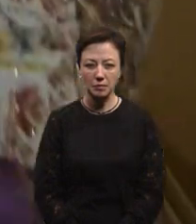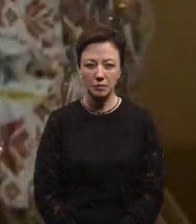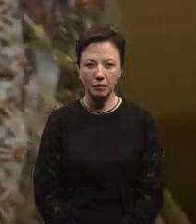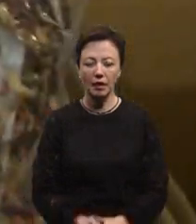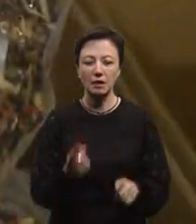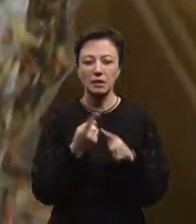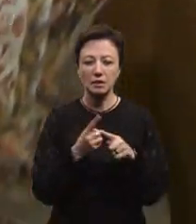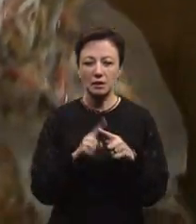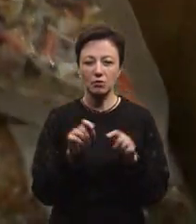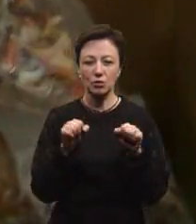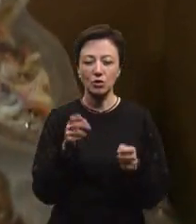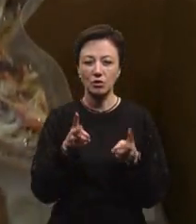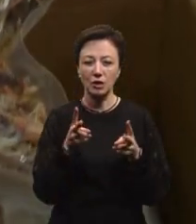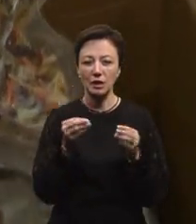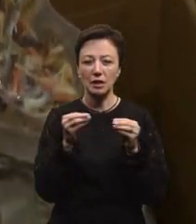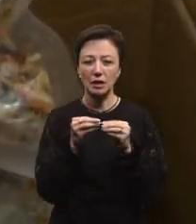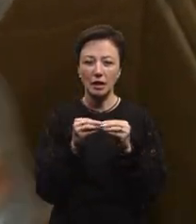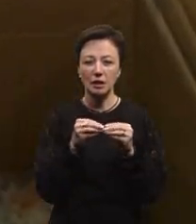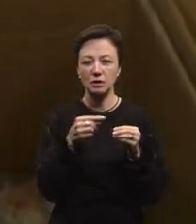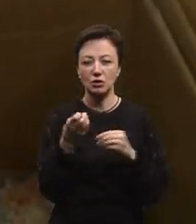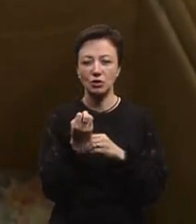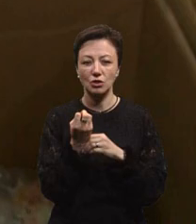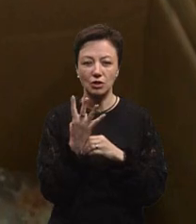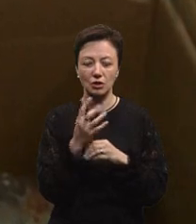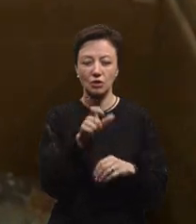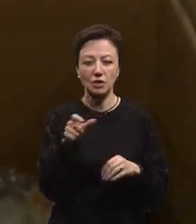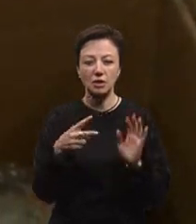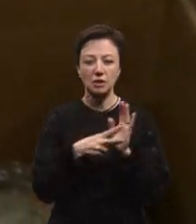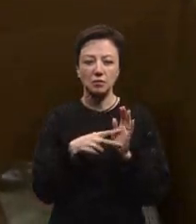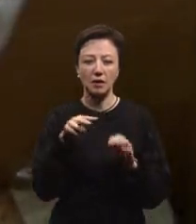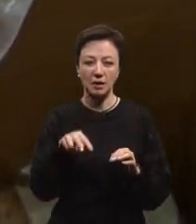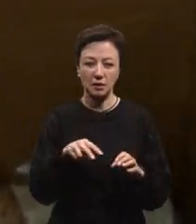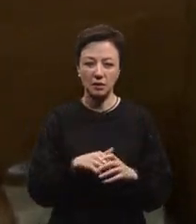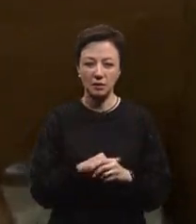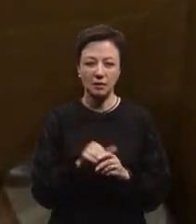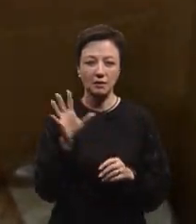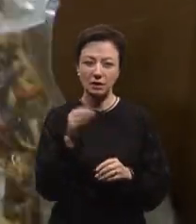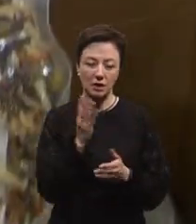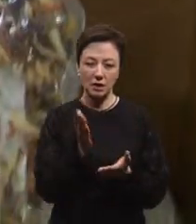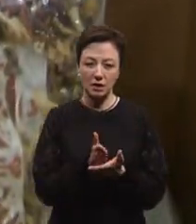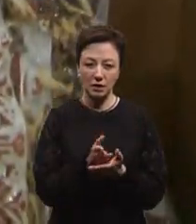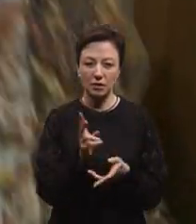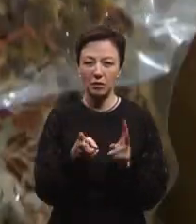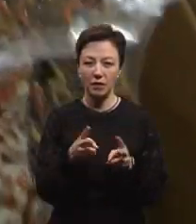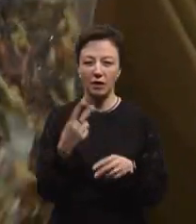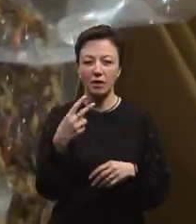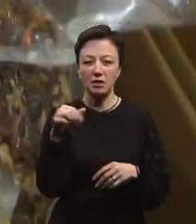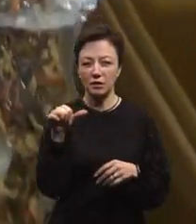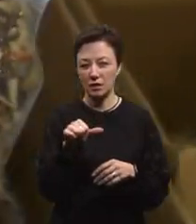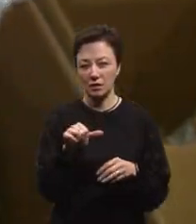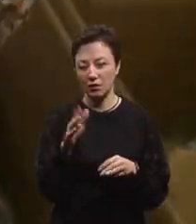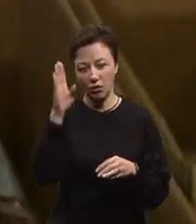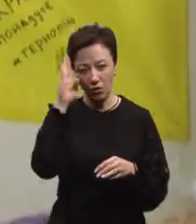цей Дана можна нагодувати 10-14 чоловік на 7 літрів тут все є проварити 20 хвилин і